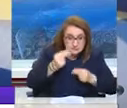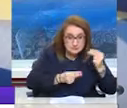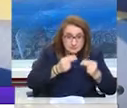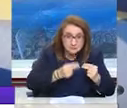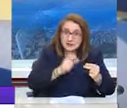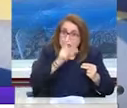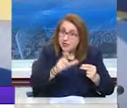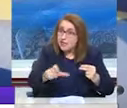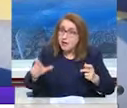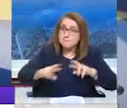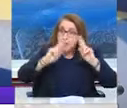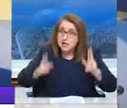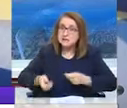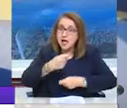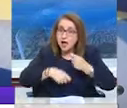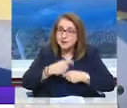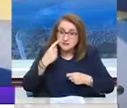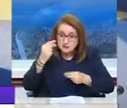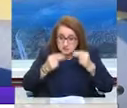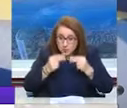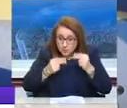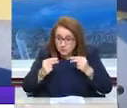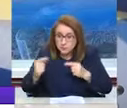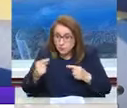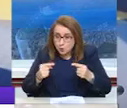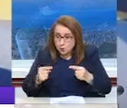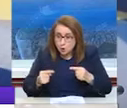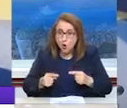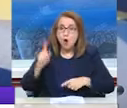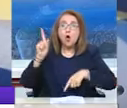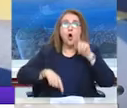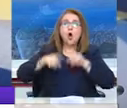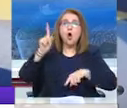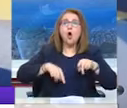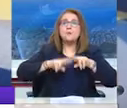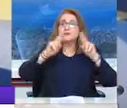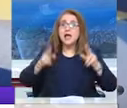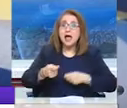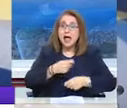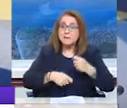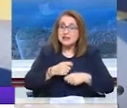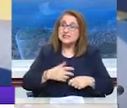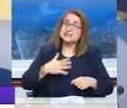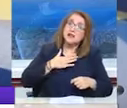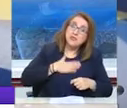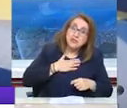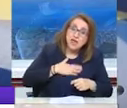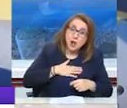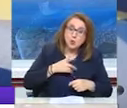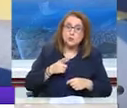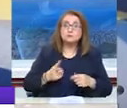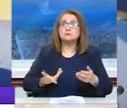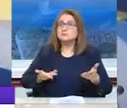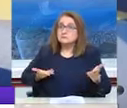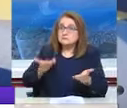και άλλα χαρακτηριστικά της. Οι επιχειρήσεις που ενδιαφέρονται να αξιοποιήσουν το σχήμα του Υπουργείου Οικονομικών θα πρέπει